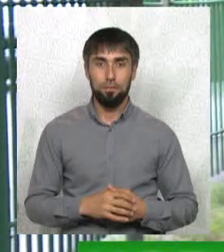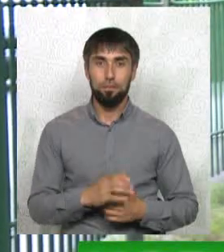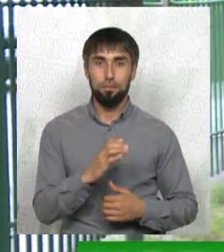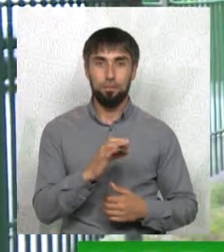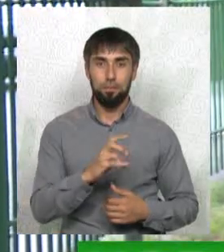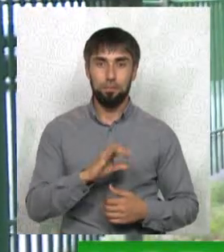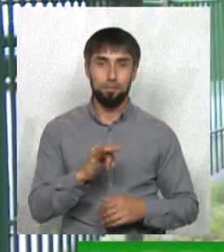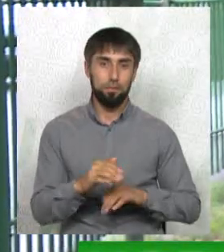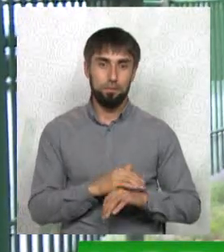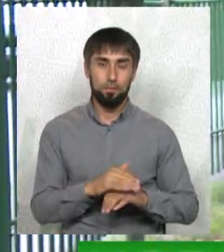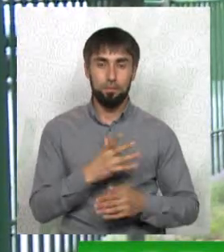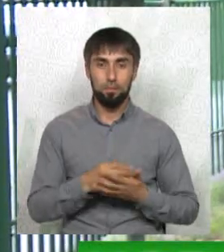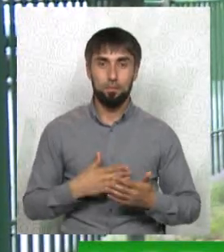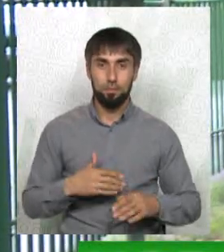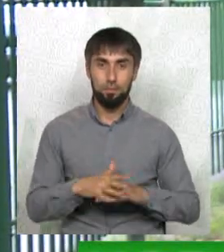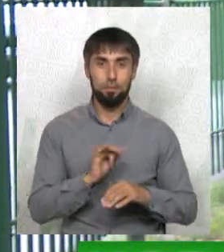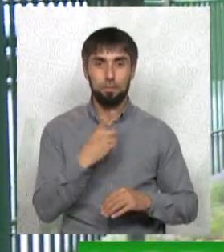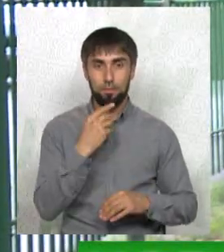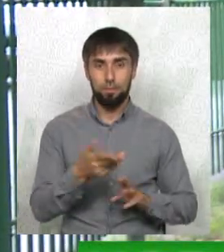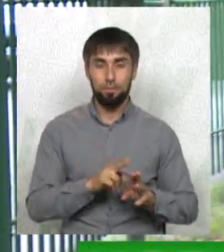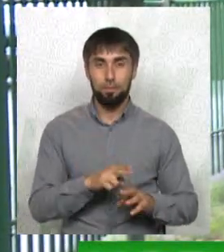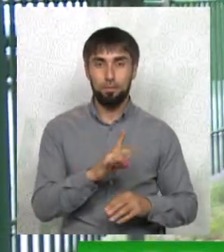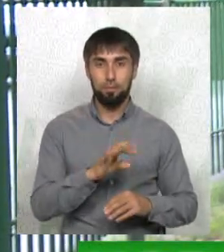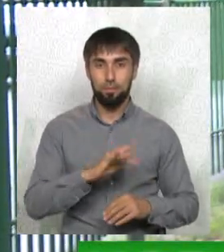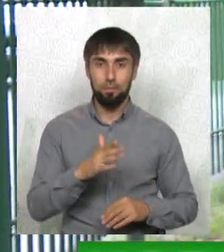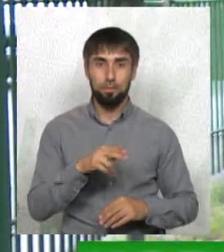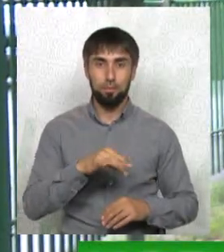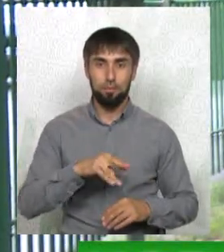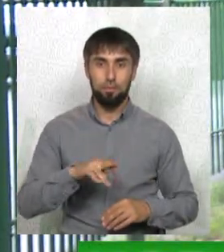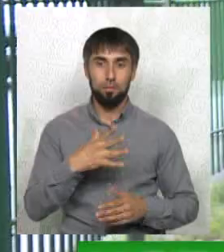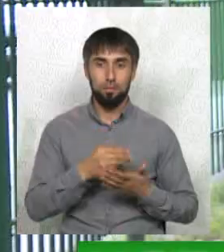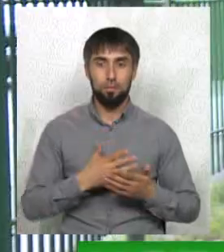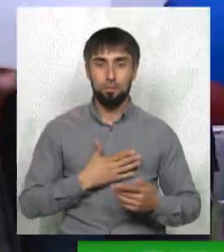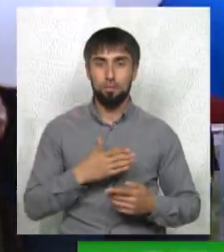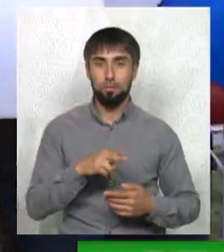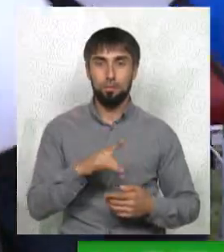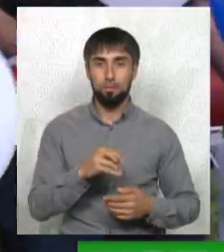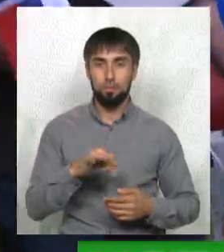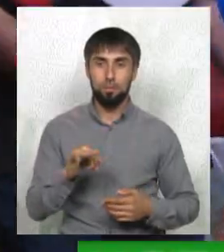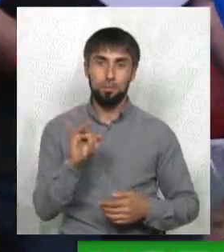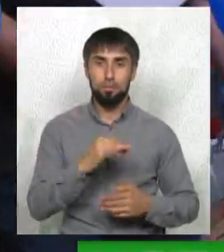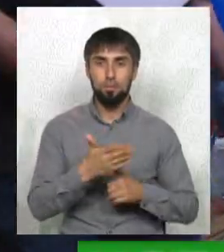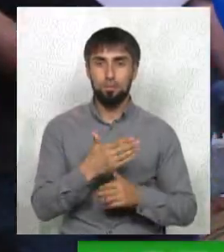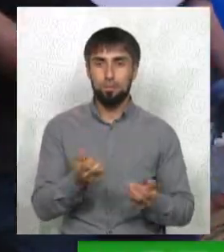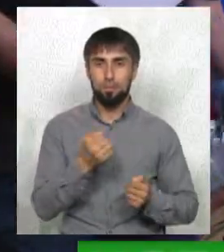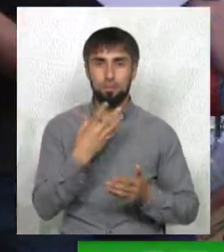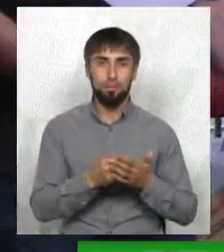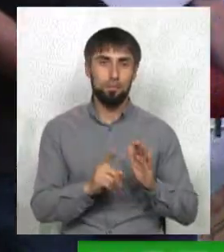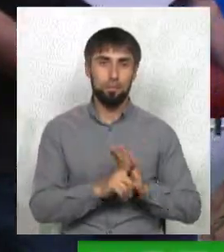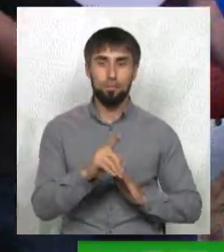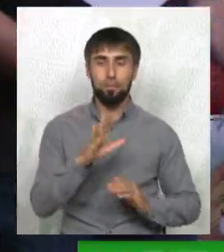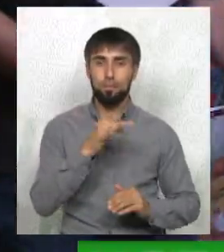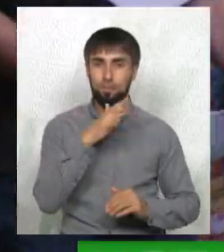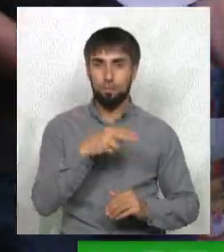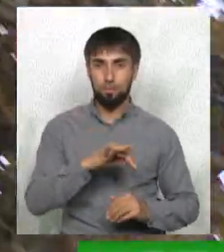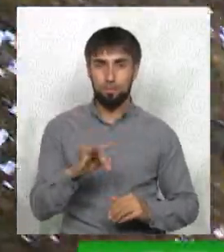совесть и доброту нашего народа. А красный цвет обозначает кровь, пролитая нашими предками. История флага берет свое начало еще во